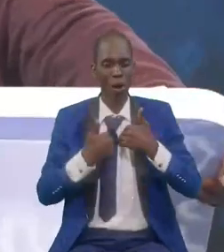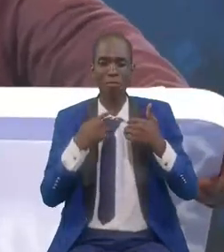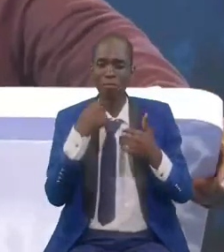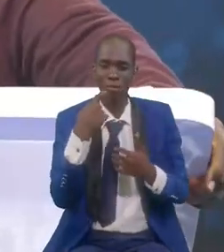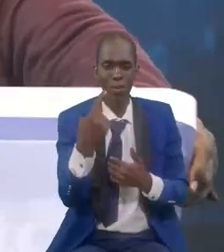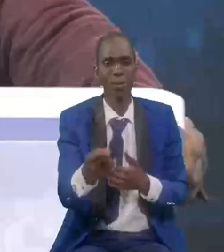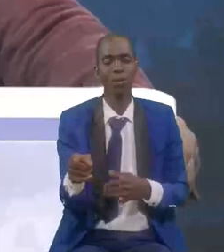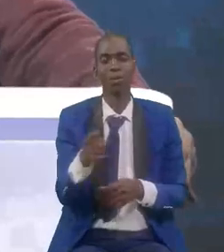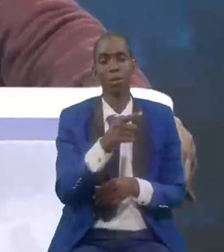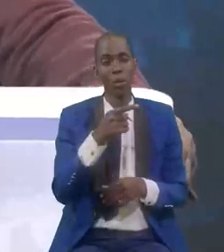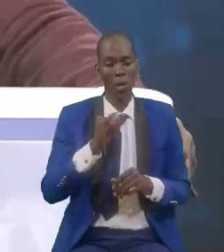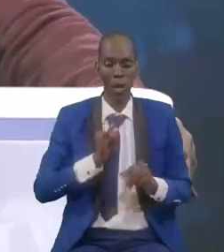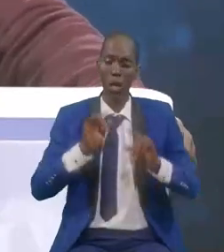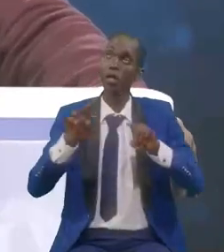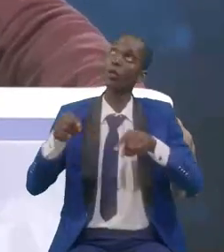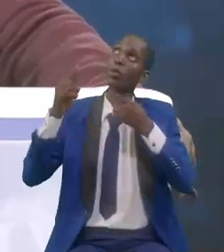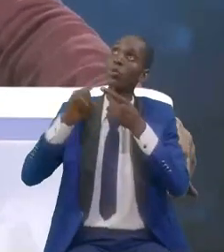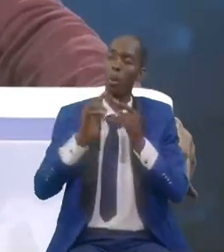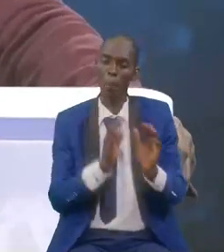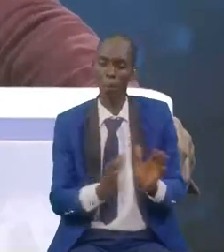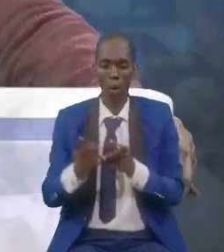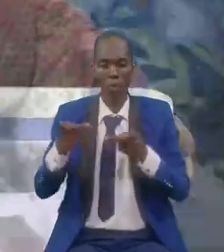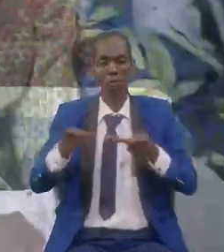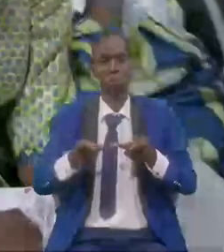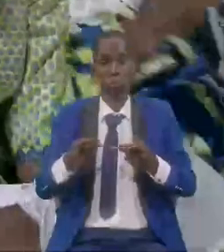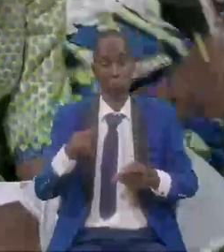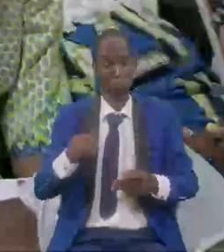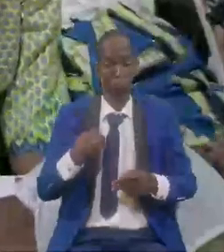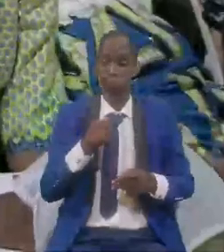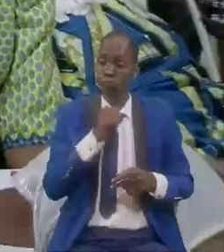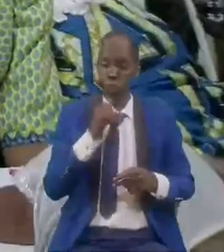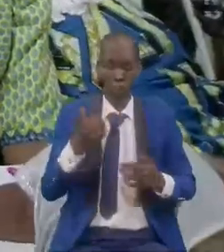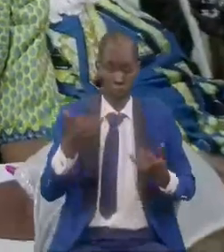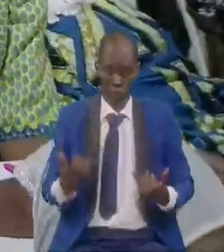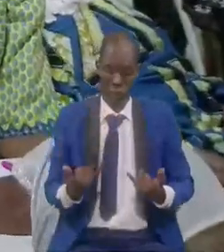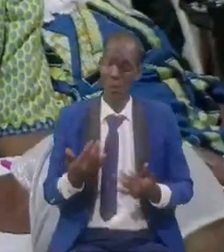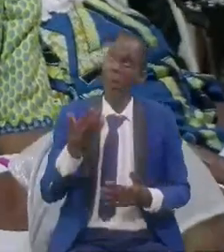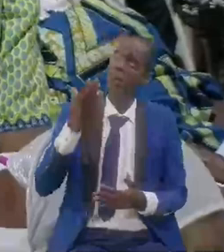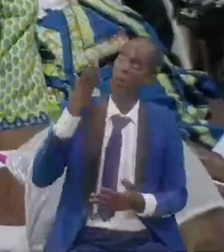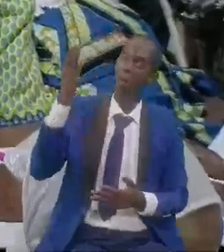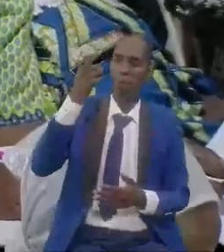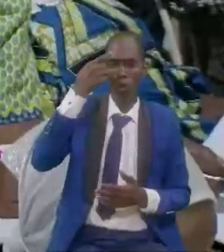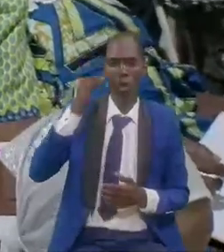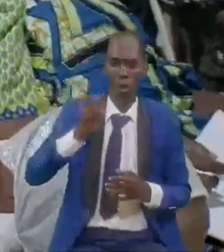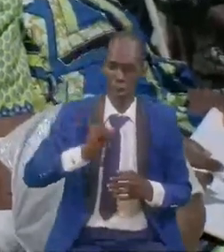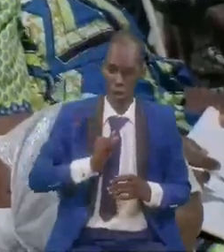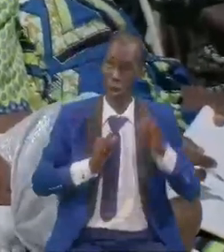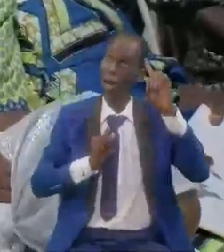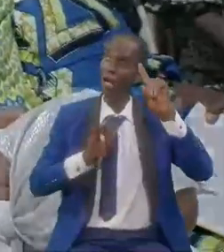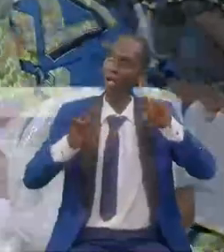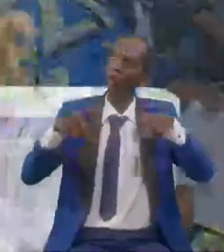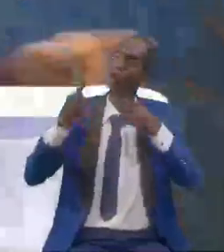place. Il dit, je ne suis pas là physiquement parce que je m'en vais vous préparer